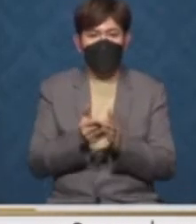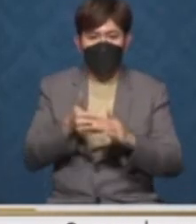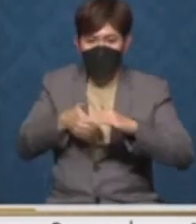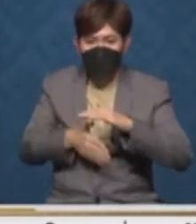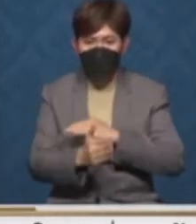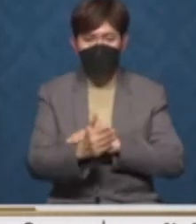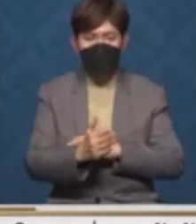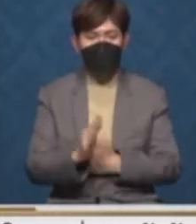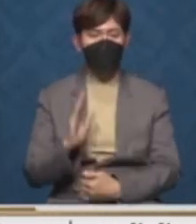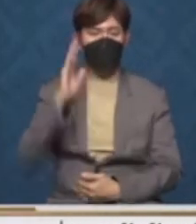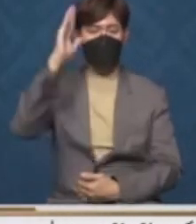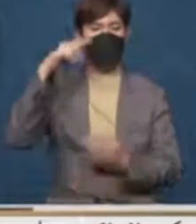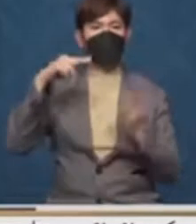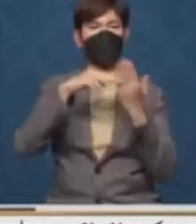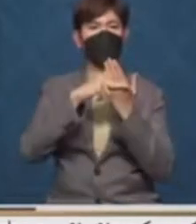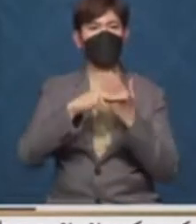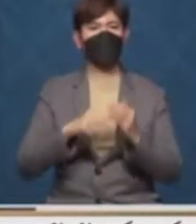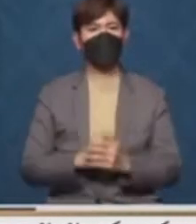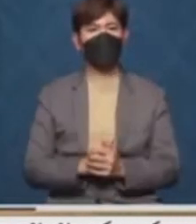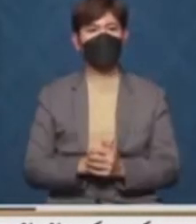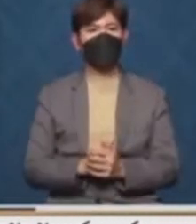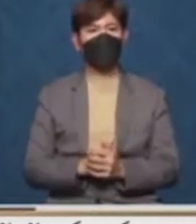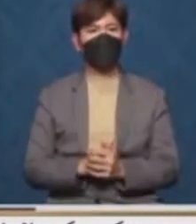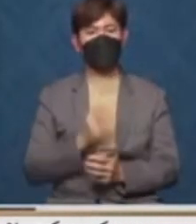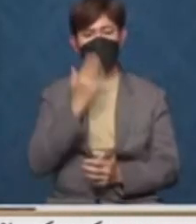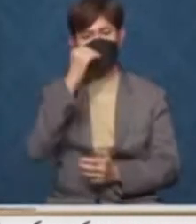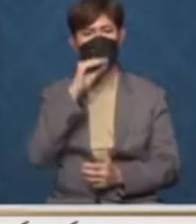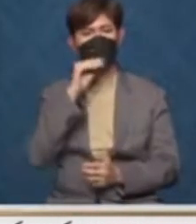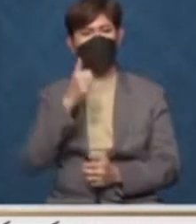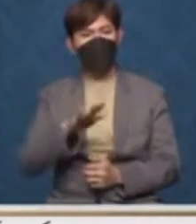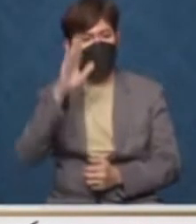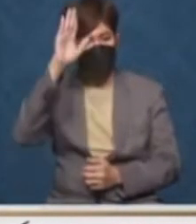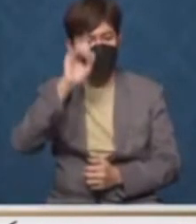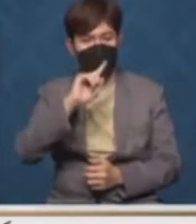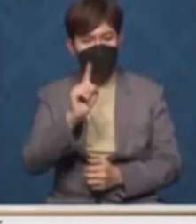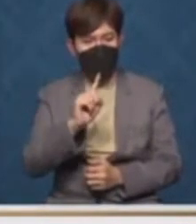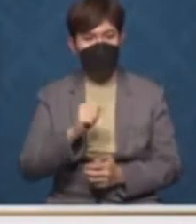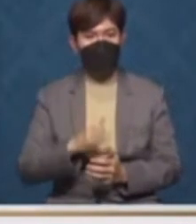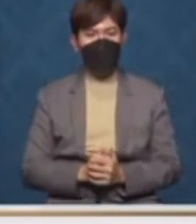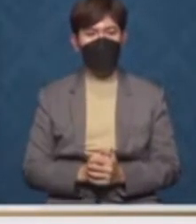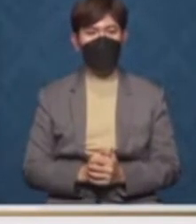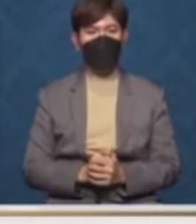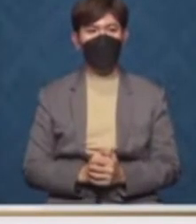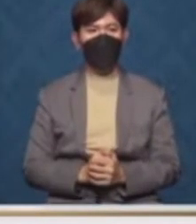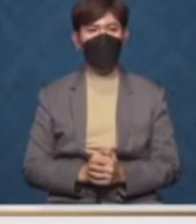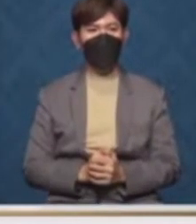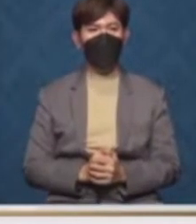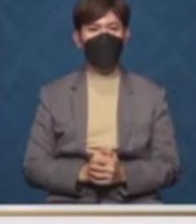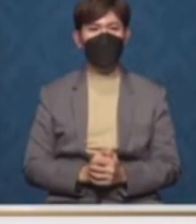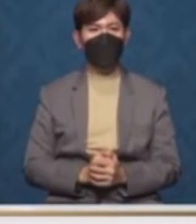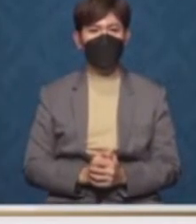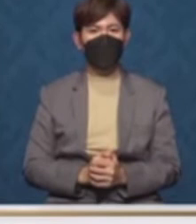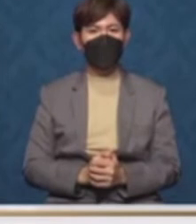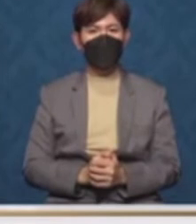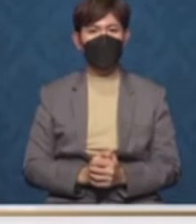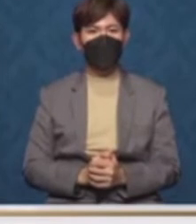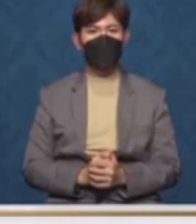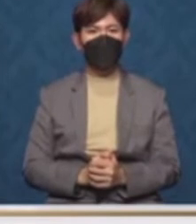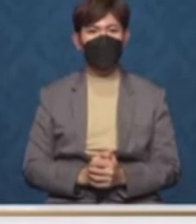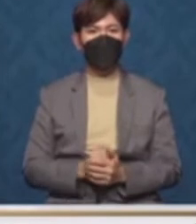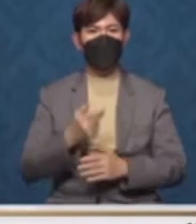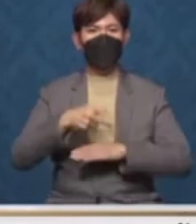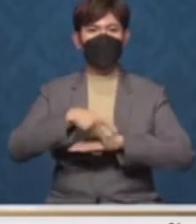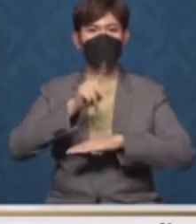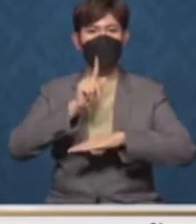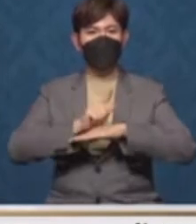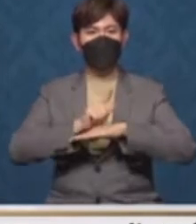ครับ ครับ เอ้าลุงป้อมอยู่ในสภาพูดไม่ได้ได้ไหม กับเรียนท่านประธานครับประท้วงครับ บิดาแห่งเรือดำน้ำอ่ะ ครับ กับเรียนท่านประธ